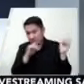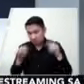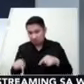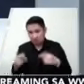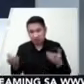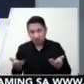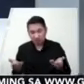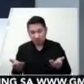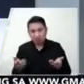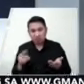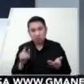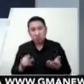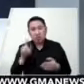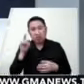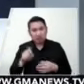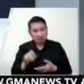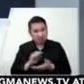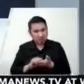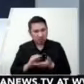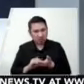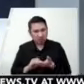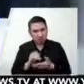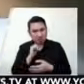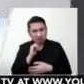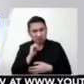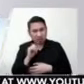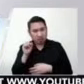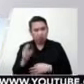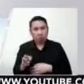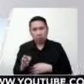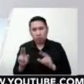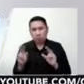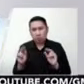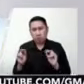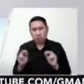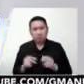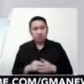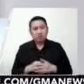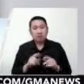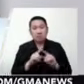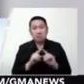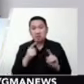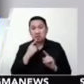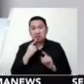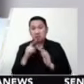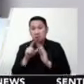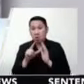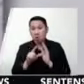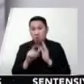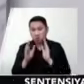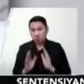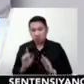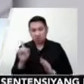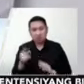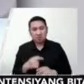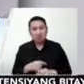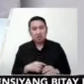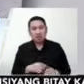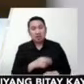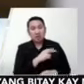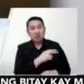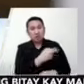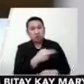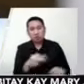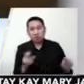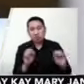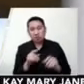nating i-pardon siya or executive clemency. Pero gita abogado ni Veloso, wala nang kapangyarihan ng Indonesia kay Veloso. Oras